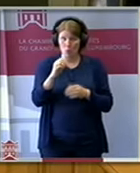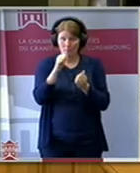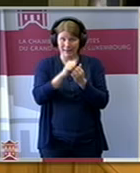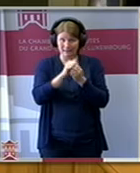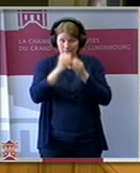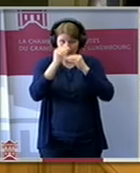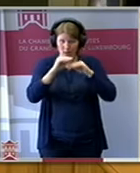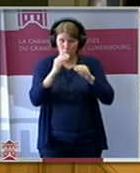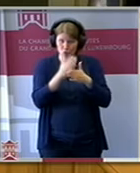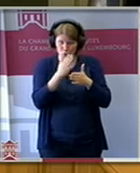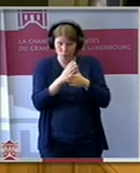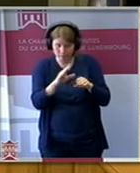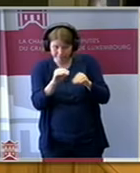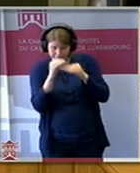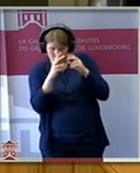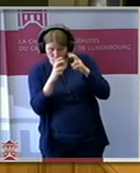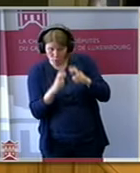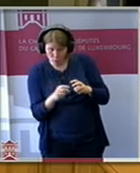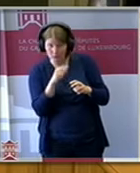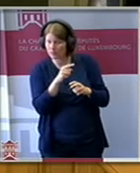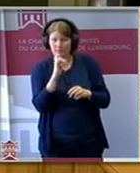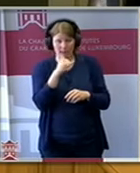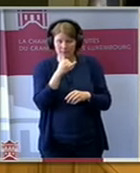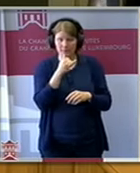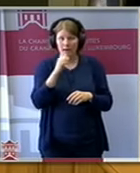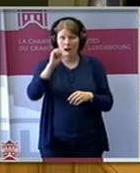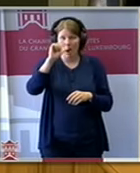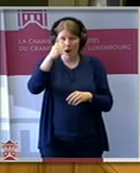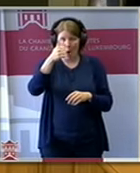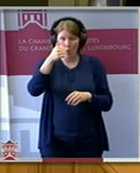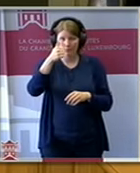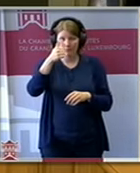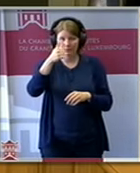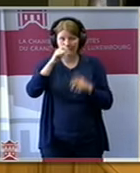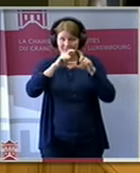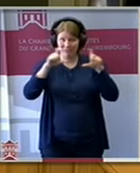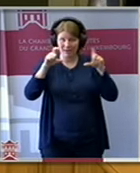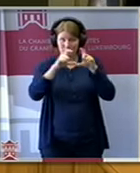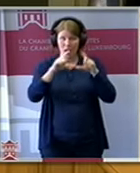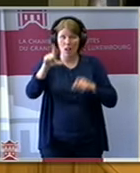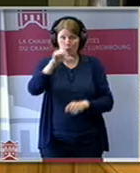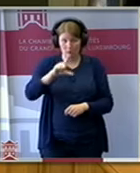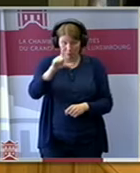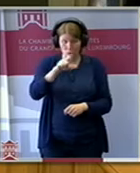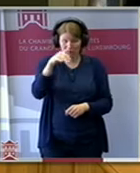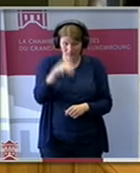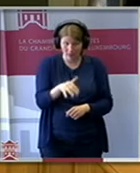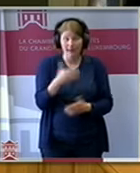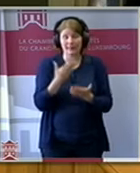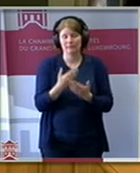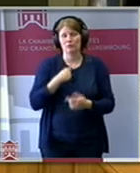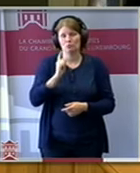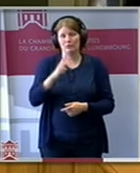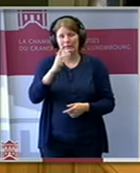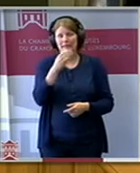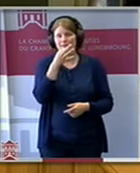enquetiert, und gesagt, voilà, nee, das ist ein Headquarter, den das heute zu Lützburg, dafür habe ich mich ein Drittel froh, stellen, ich